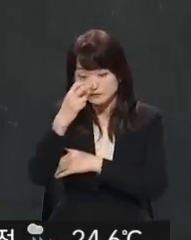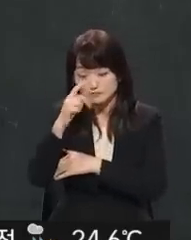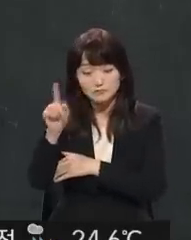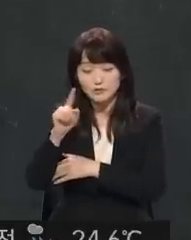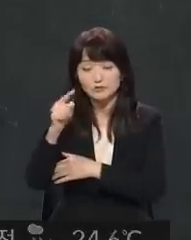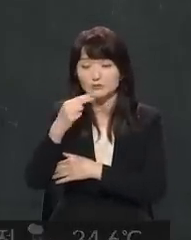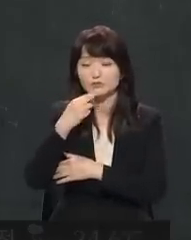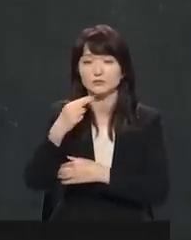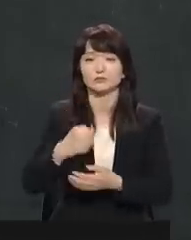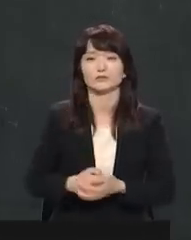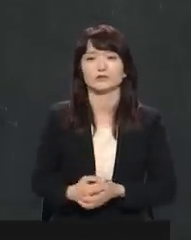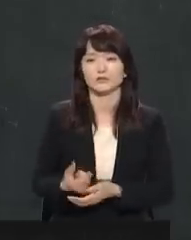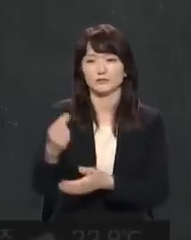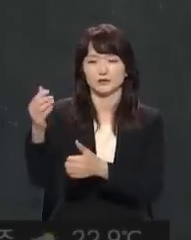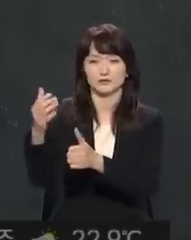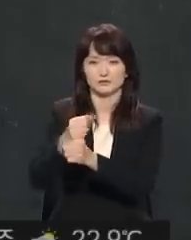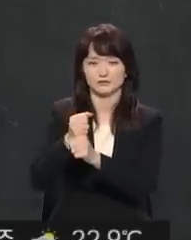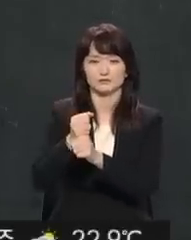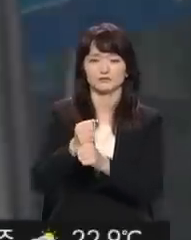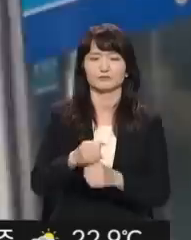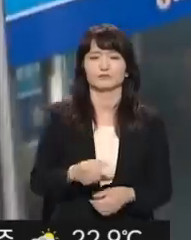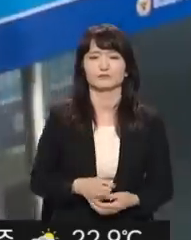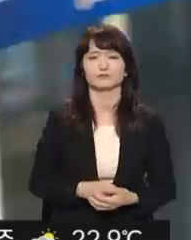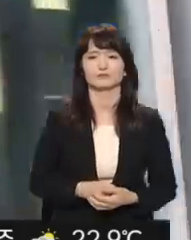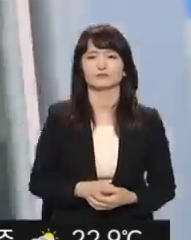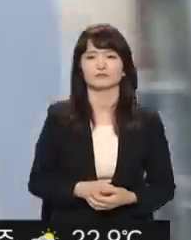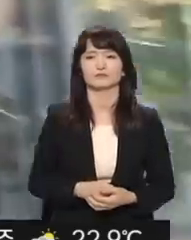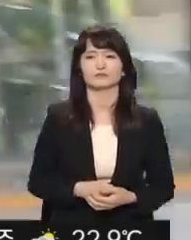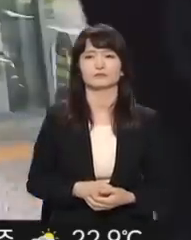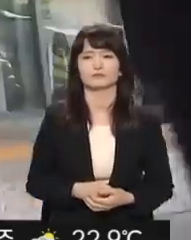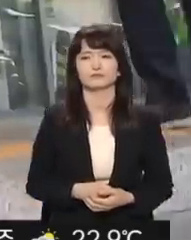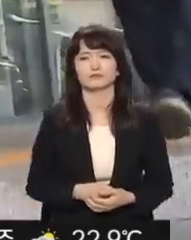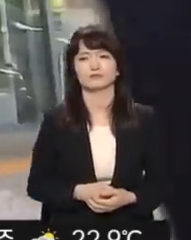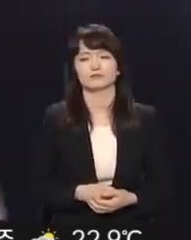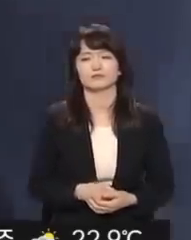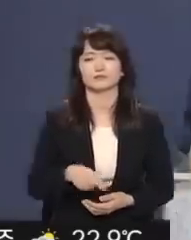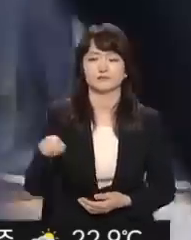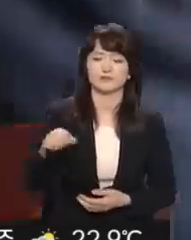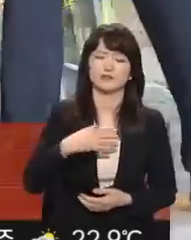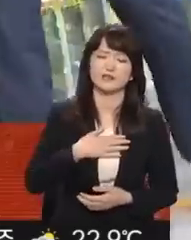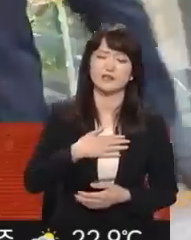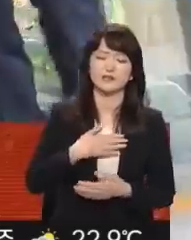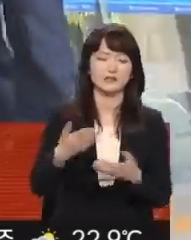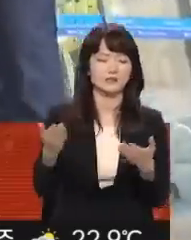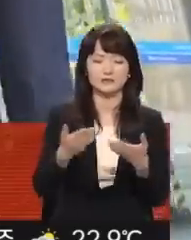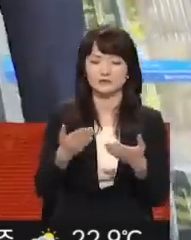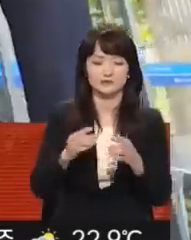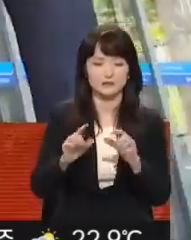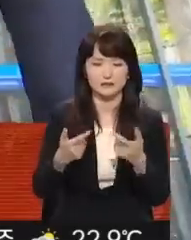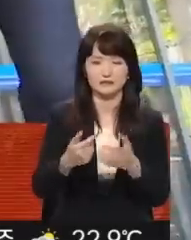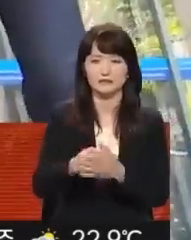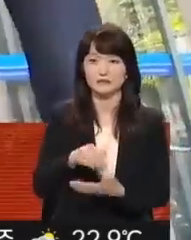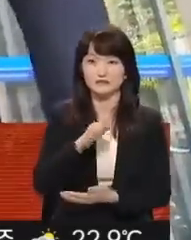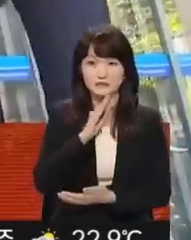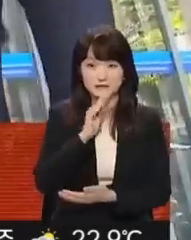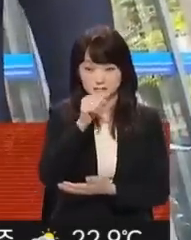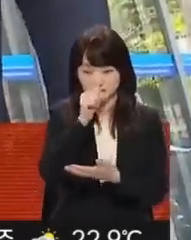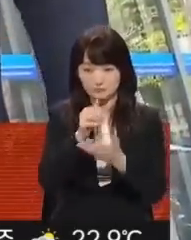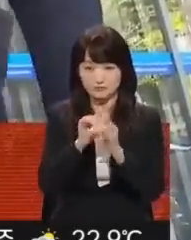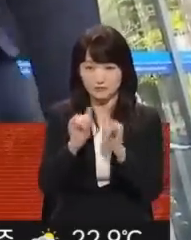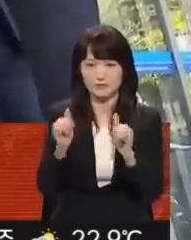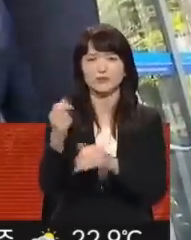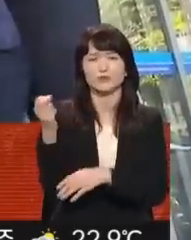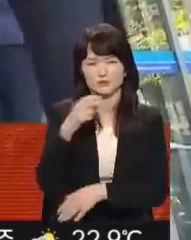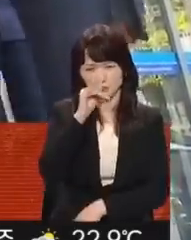병원에서 현장 체포를 했는데 체포가 되니까 좀 이제 교수님이 말씀하신 것처럼 아 이거 내가 한 짓이 아니라 진짜 몸이 따로 있다라고 또 바로 거짓말을